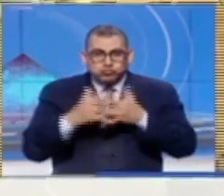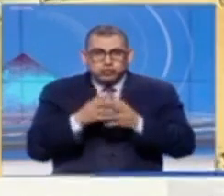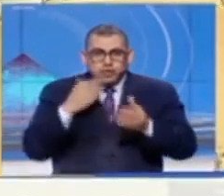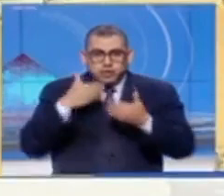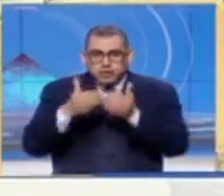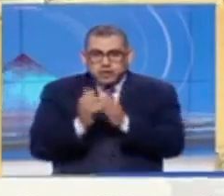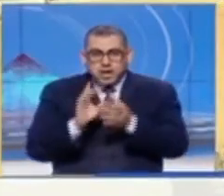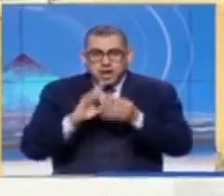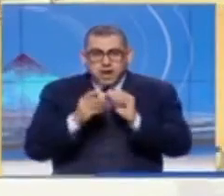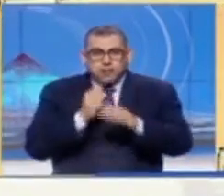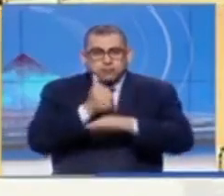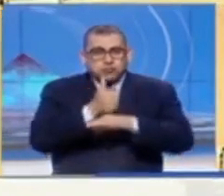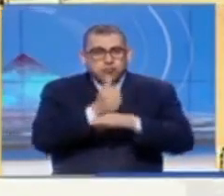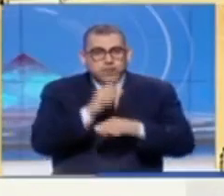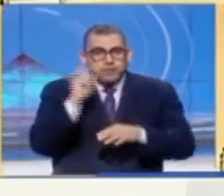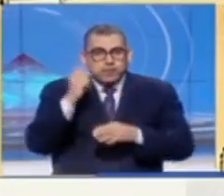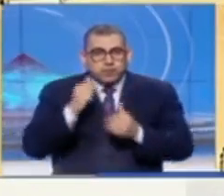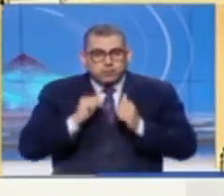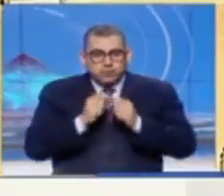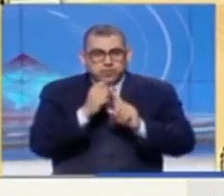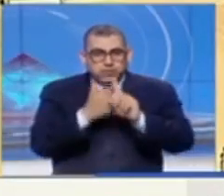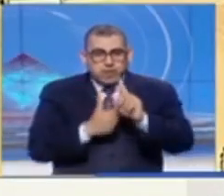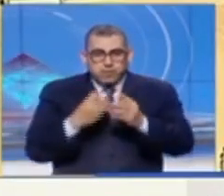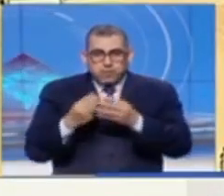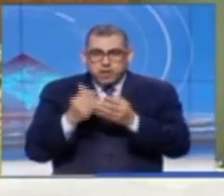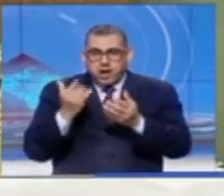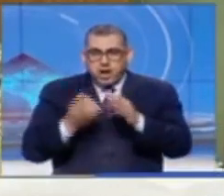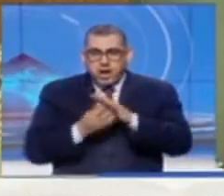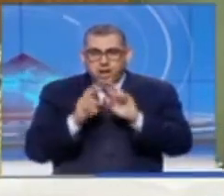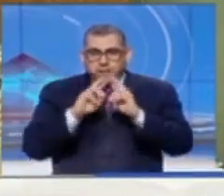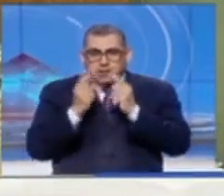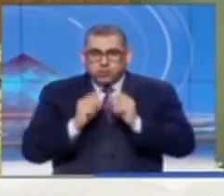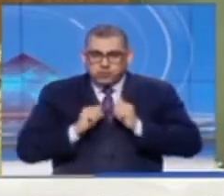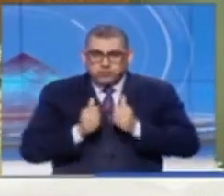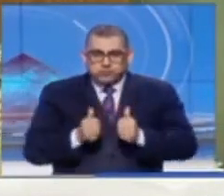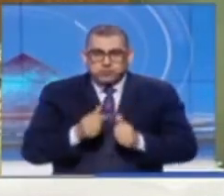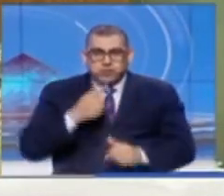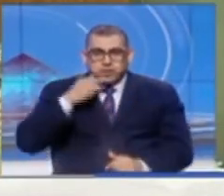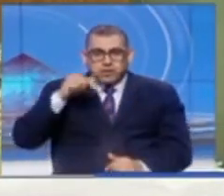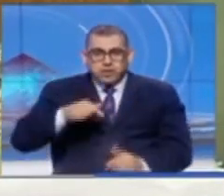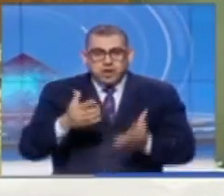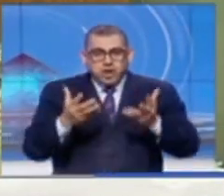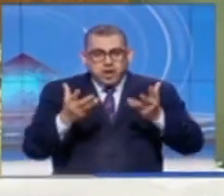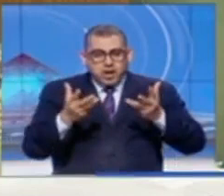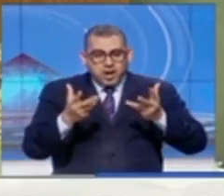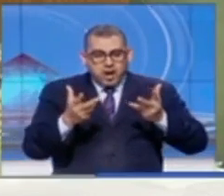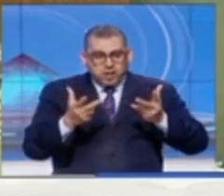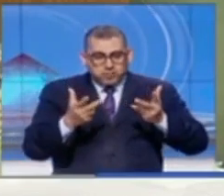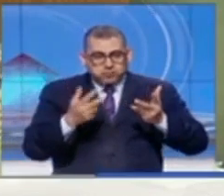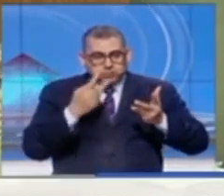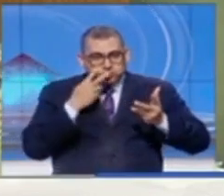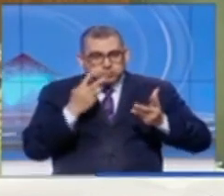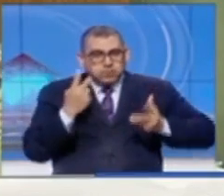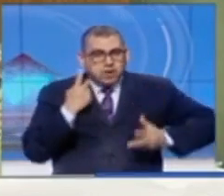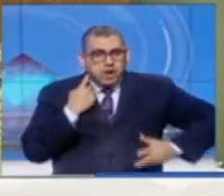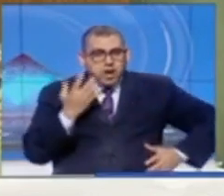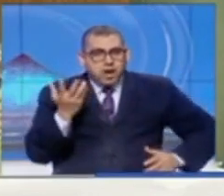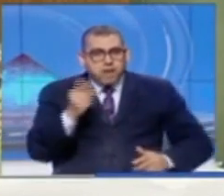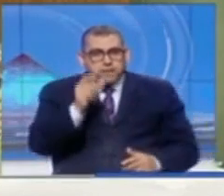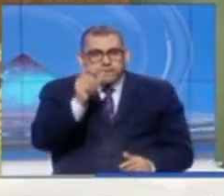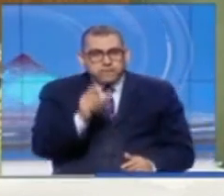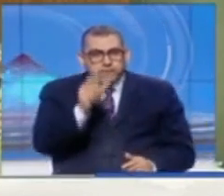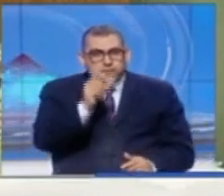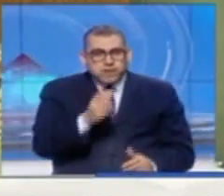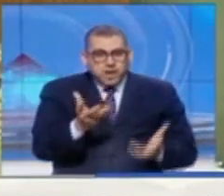المنظمات الدولية والمندوبين الدائمين لدى الجامعة العربية. إن الإحصاءات تشير إلى أن عدد الأشخاص